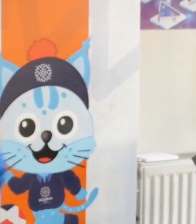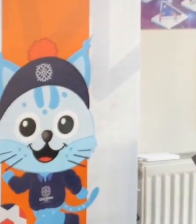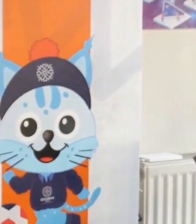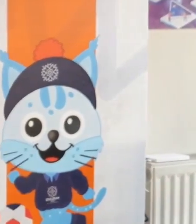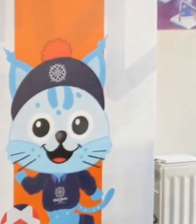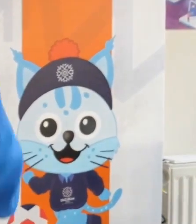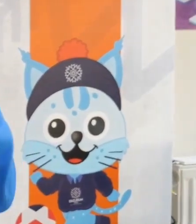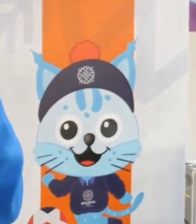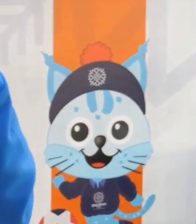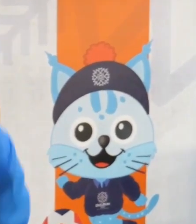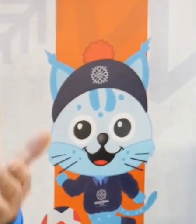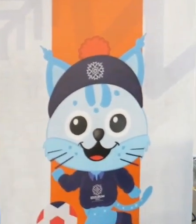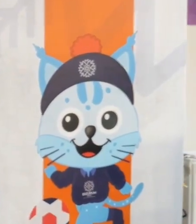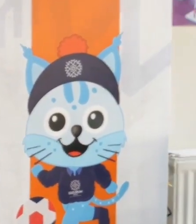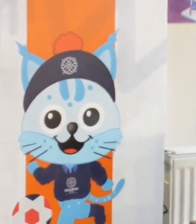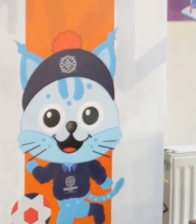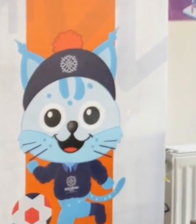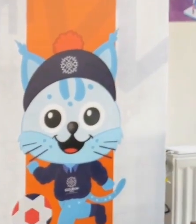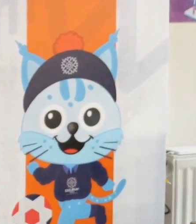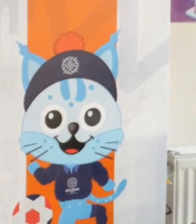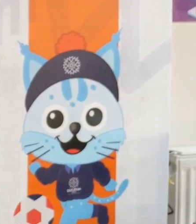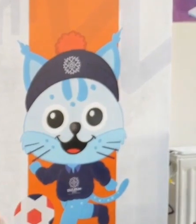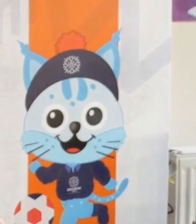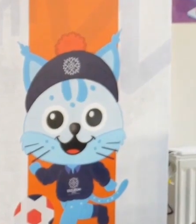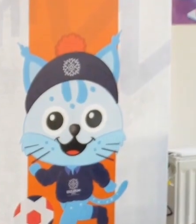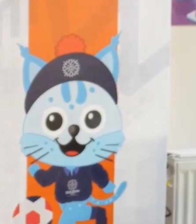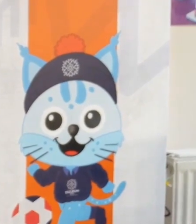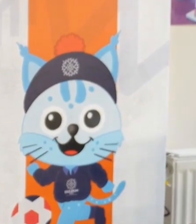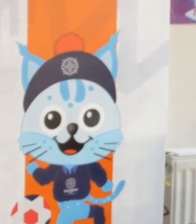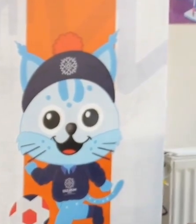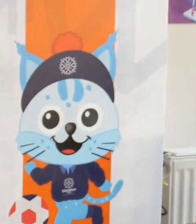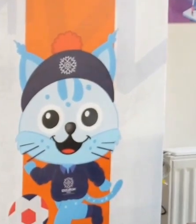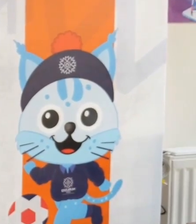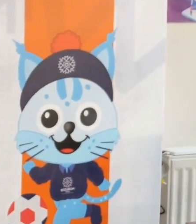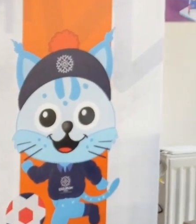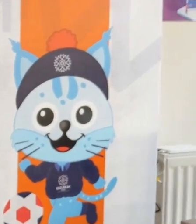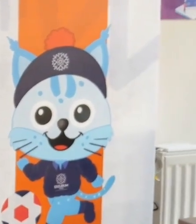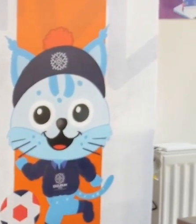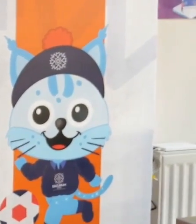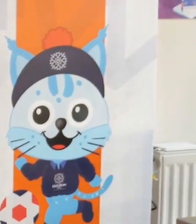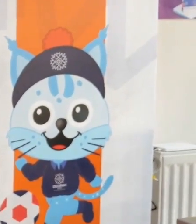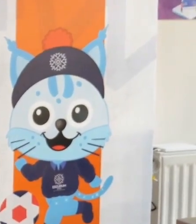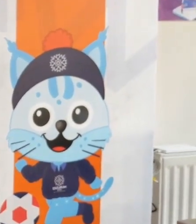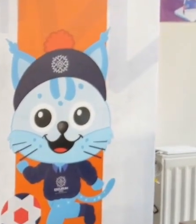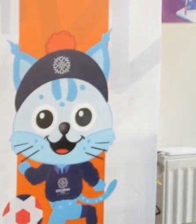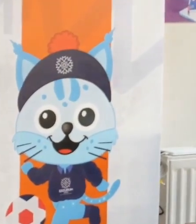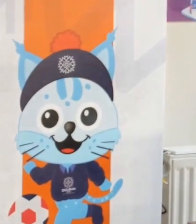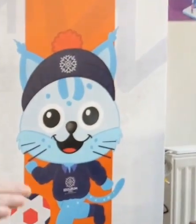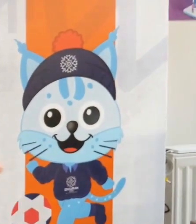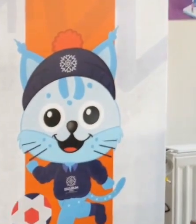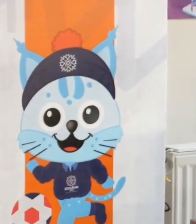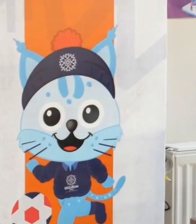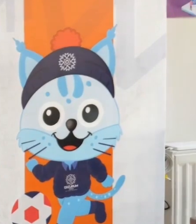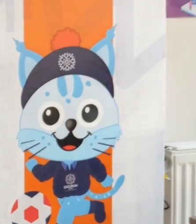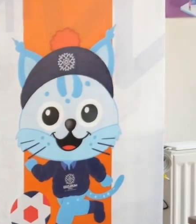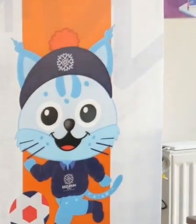зрозумів, що майстерний рівень в них краще. Нам треба допрацювати майстерність. Це,